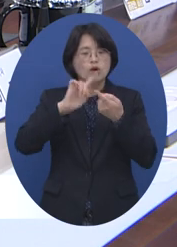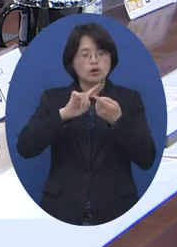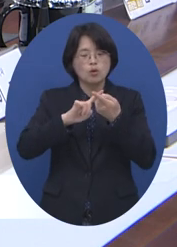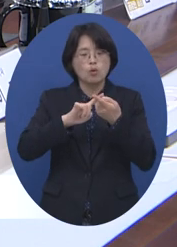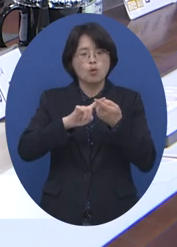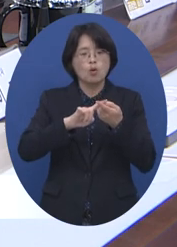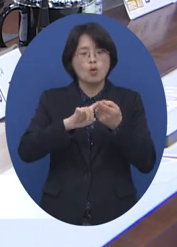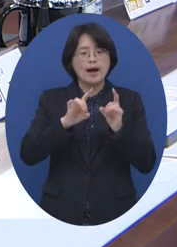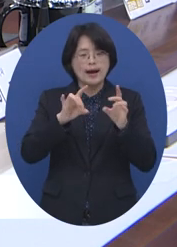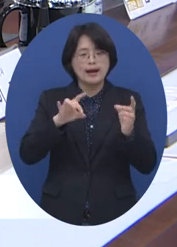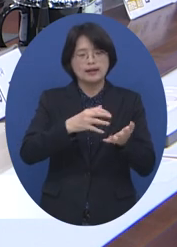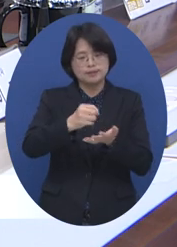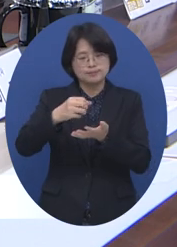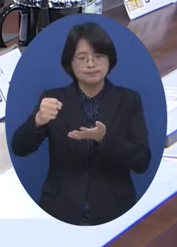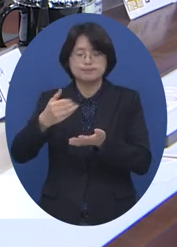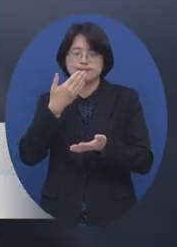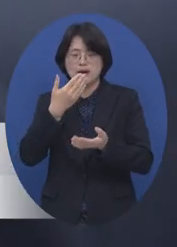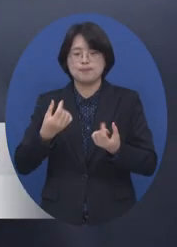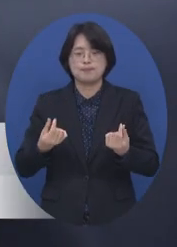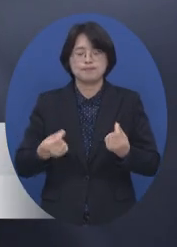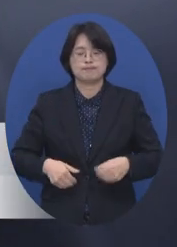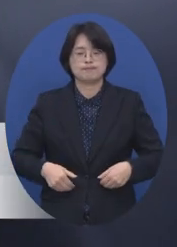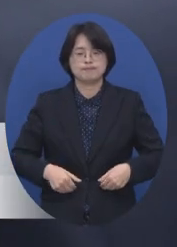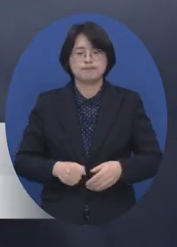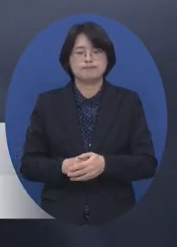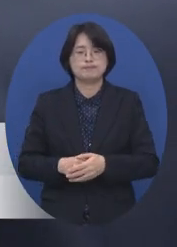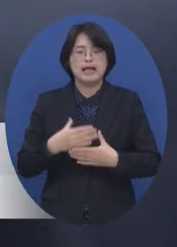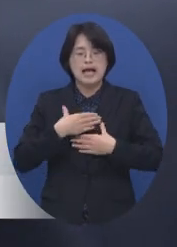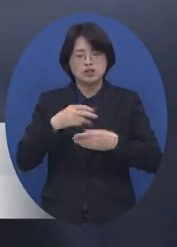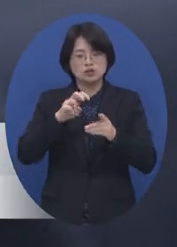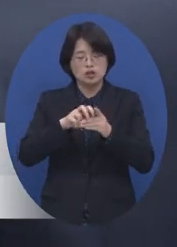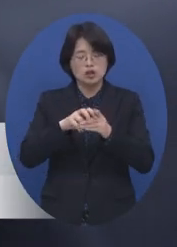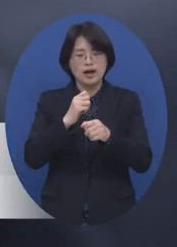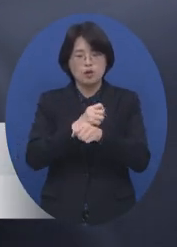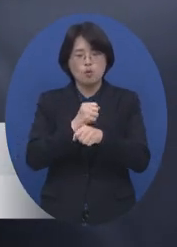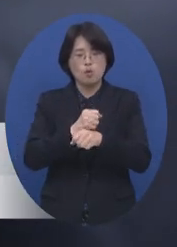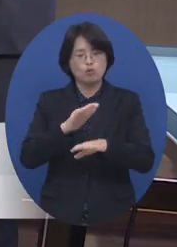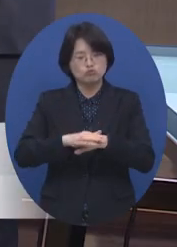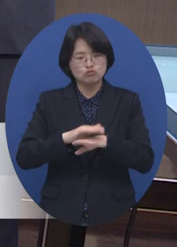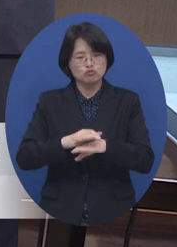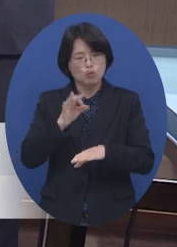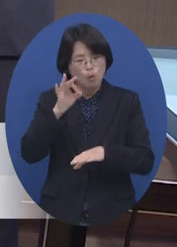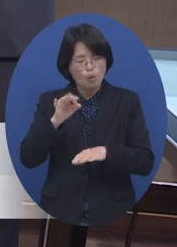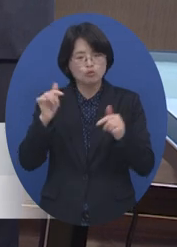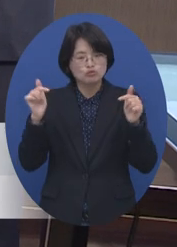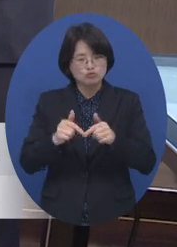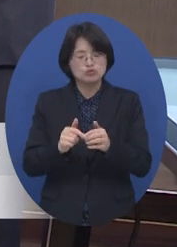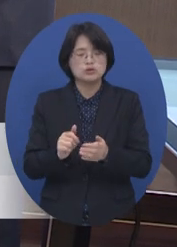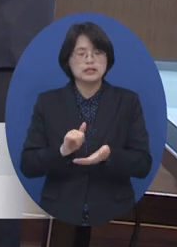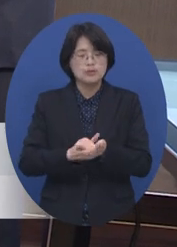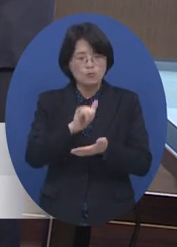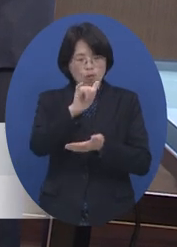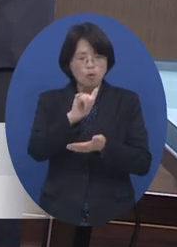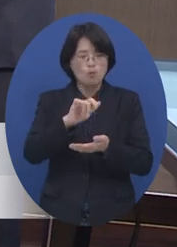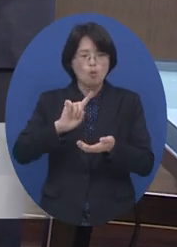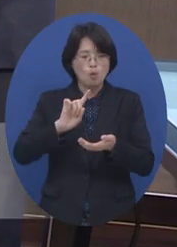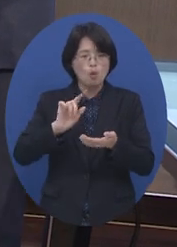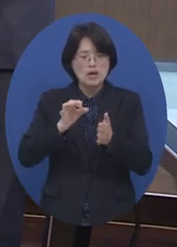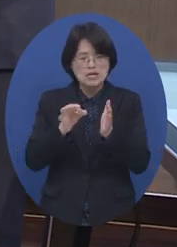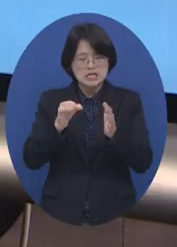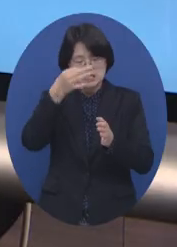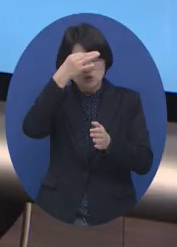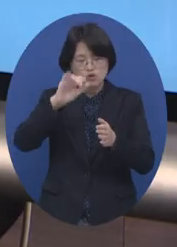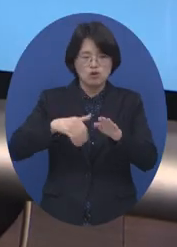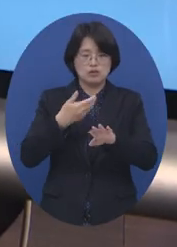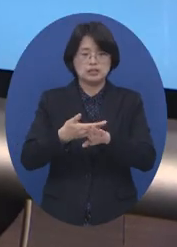말했습니다. 현장에선 119 안전센터 신설과 더불어 보증수수료 부담 완화, 김포 제조융합혁신센터, 건립 등에